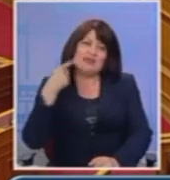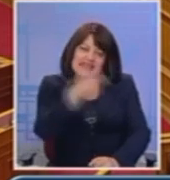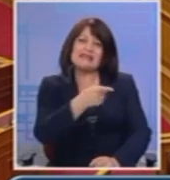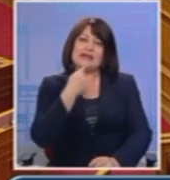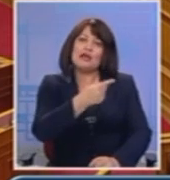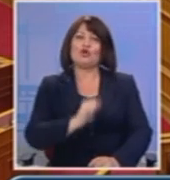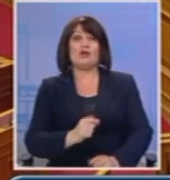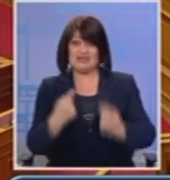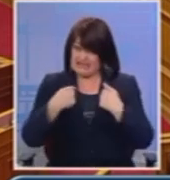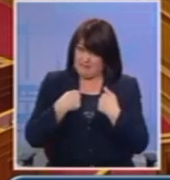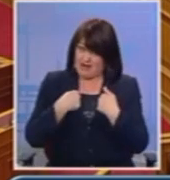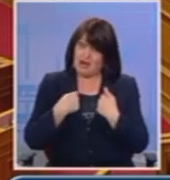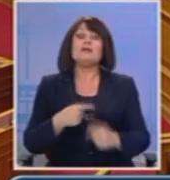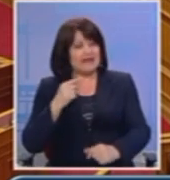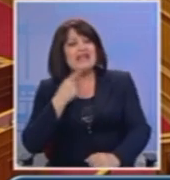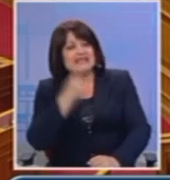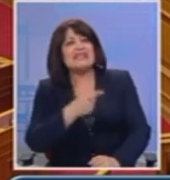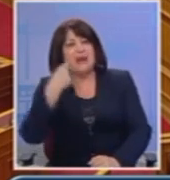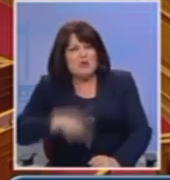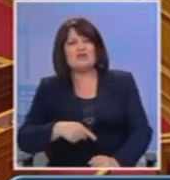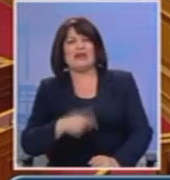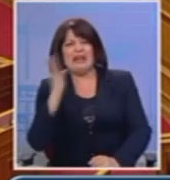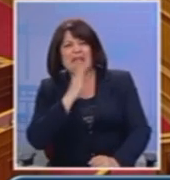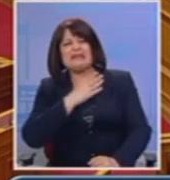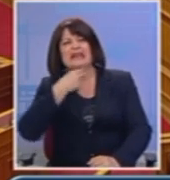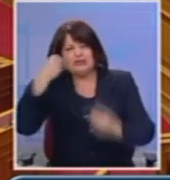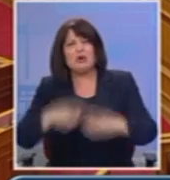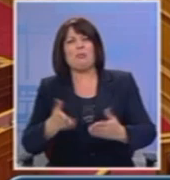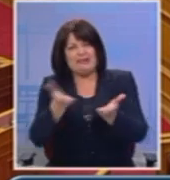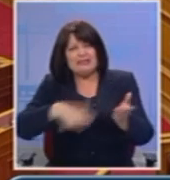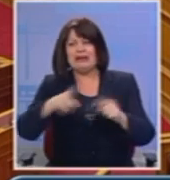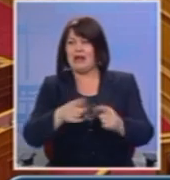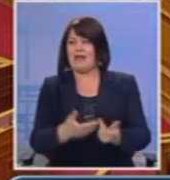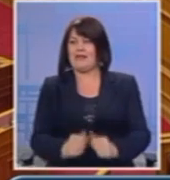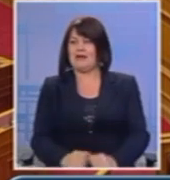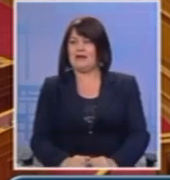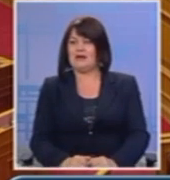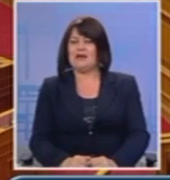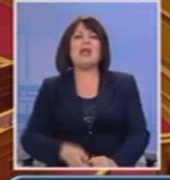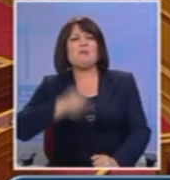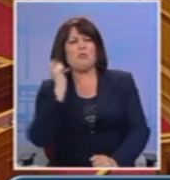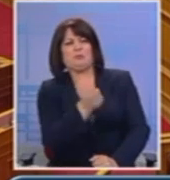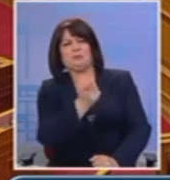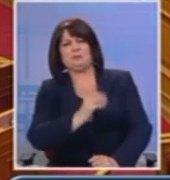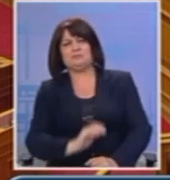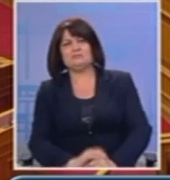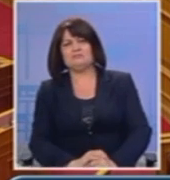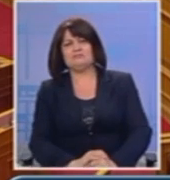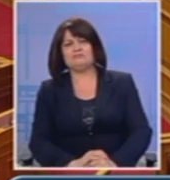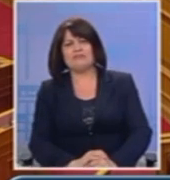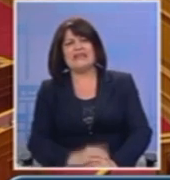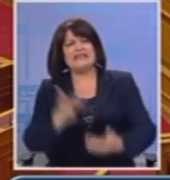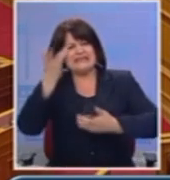σάς που εκθέτετε προσβάλλετε και ταπεινώνεται τη χώρα που ακζ χωρίς να έχετε